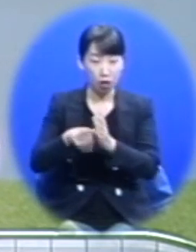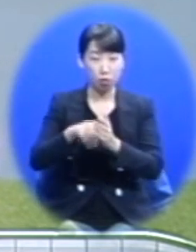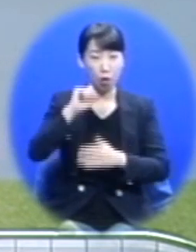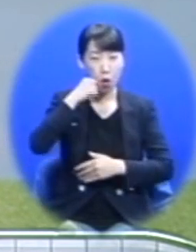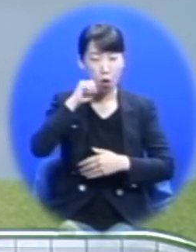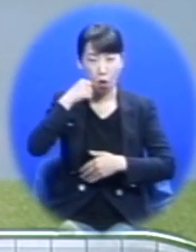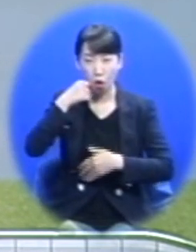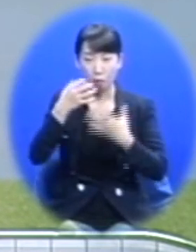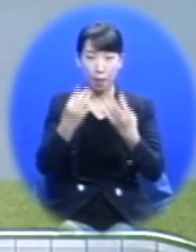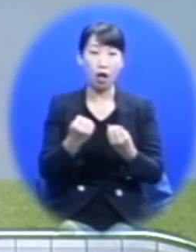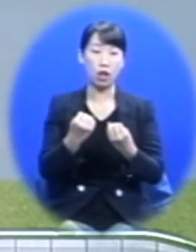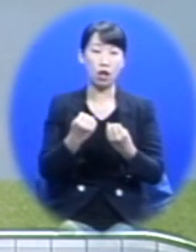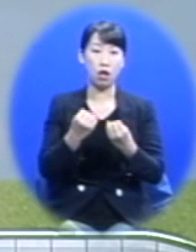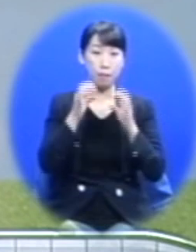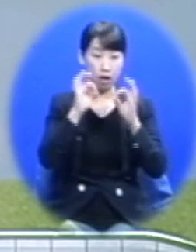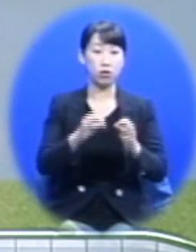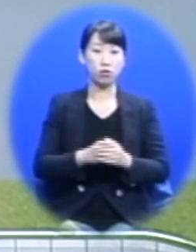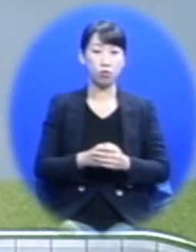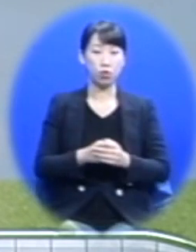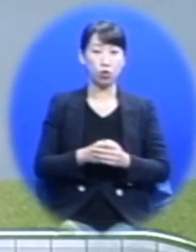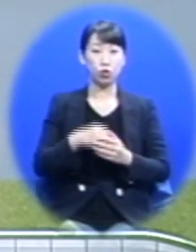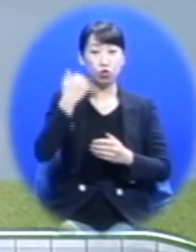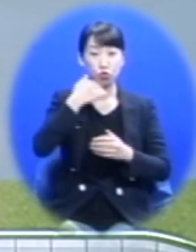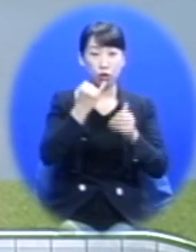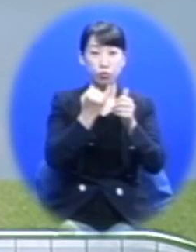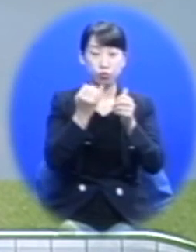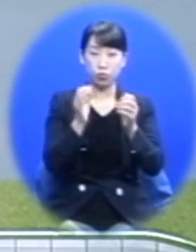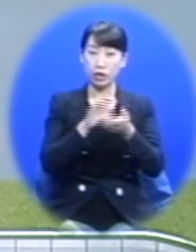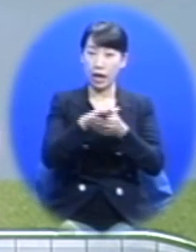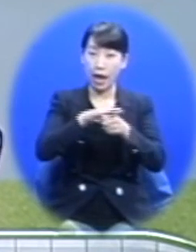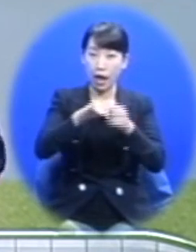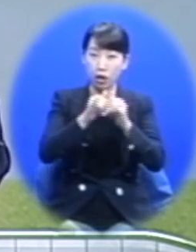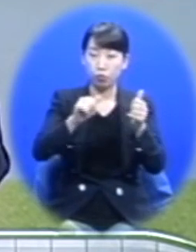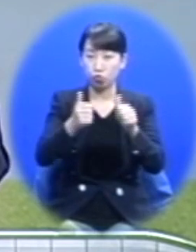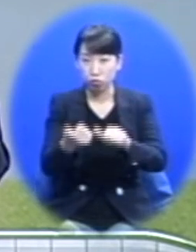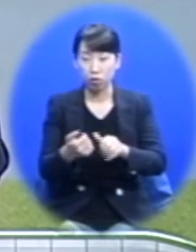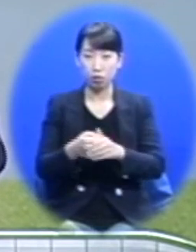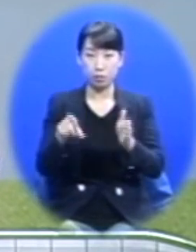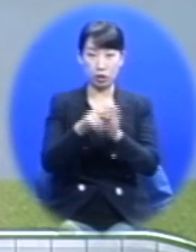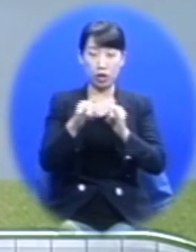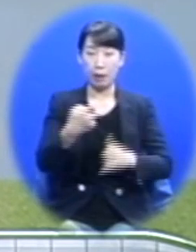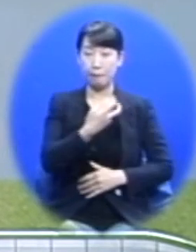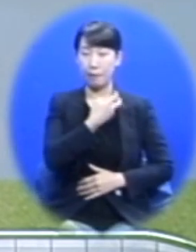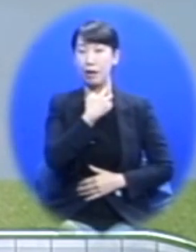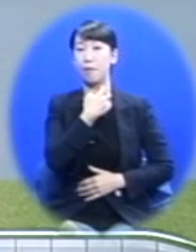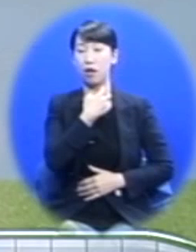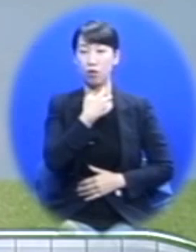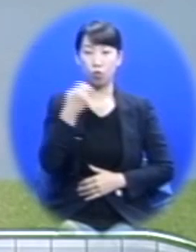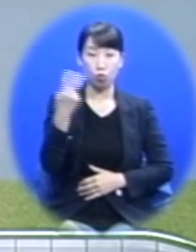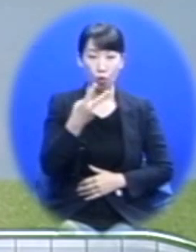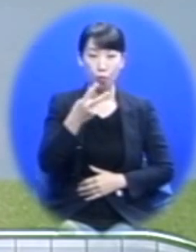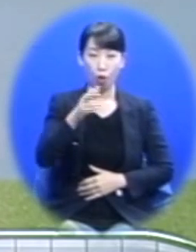사별하거나 또는 믿었던 사람에게 배신을 당했거나 또는 건강을 잃어서 위중한 질병